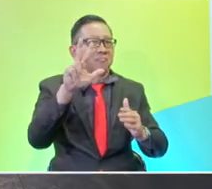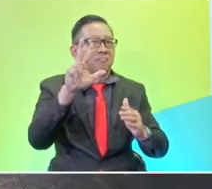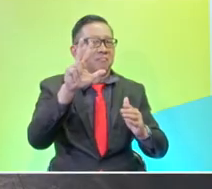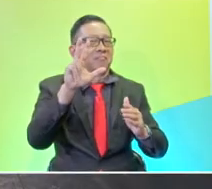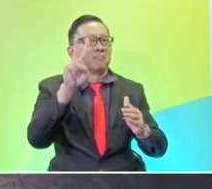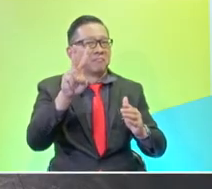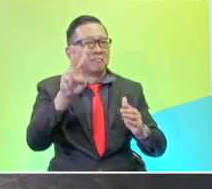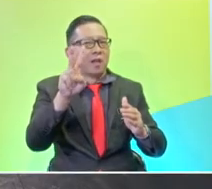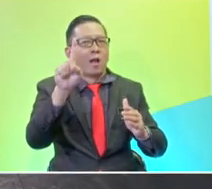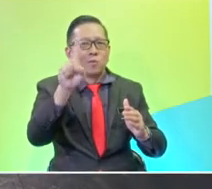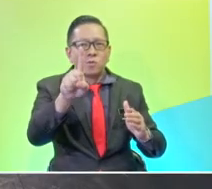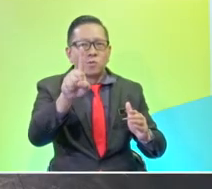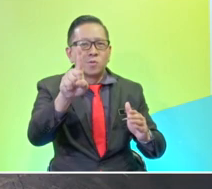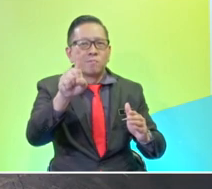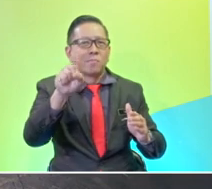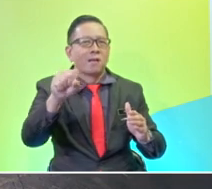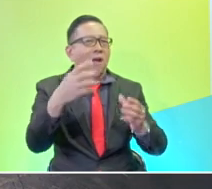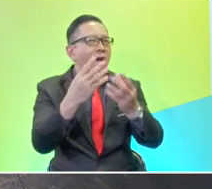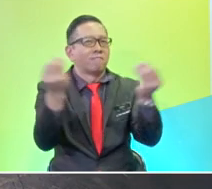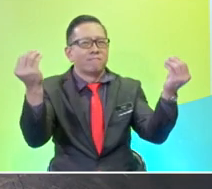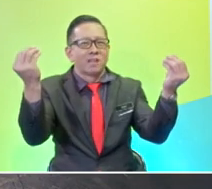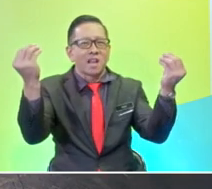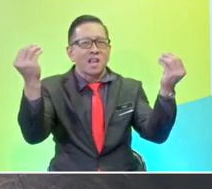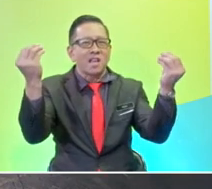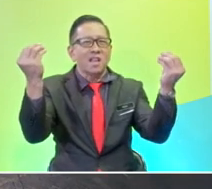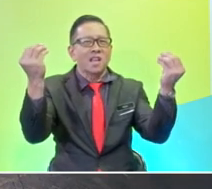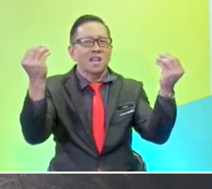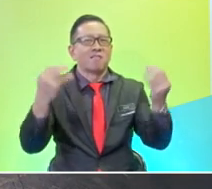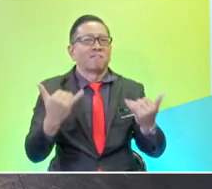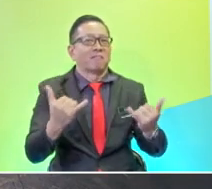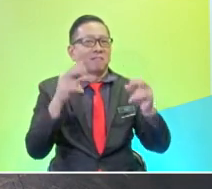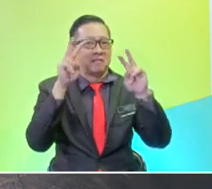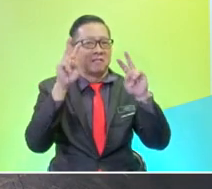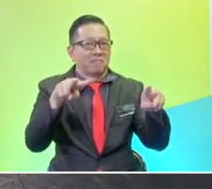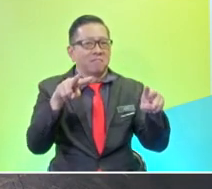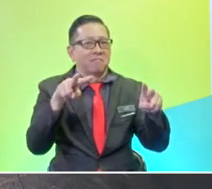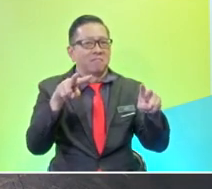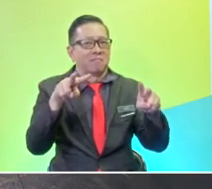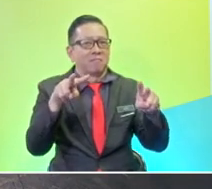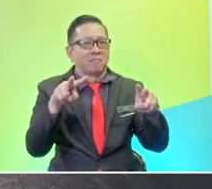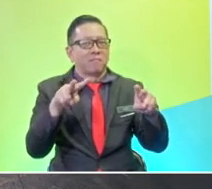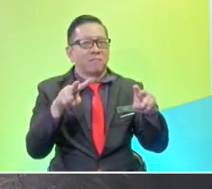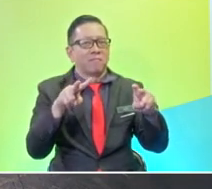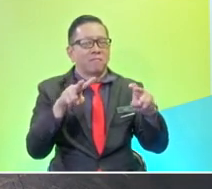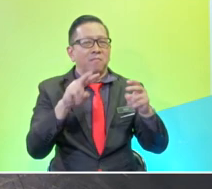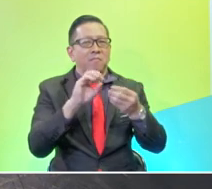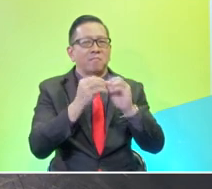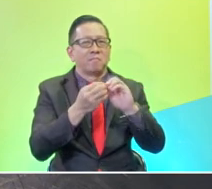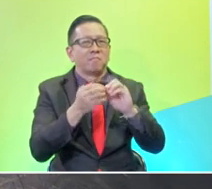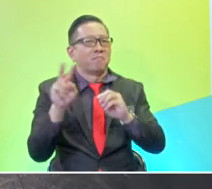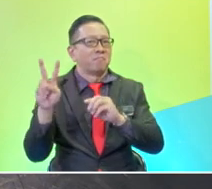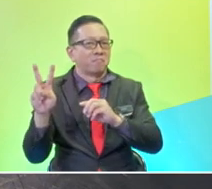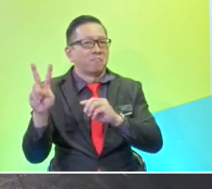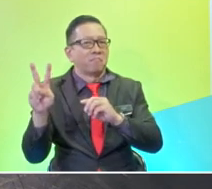dua satu masih utama Oke kita tengok dulu peserta yang kedua oke hmm